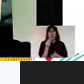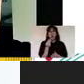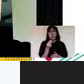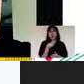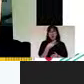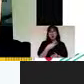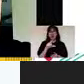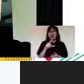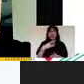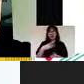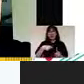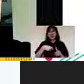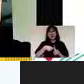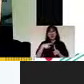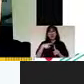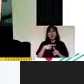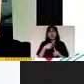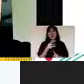bahwa